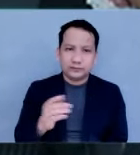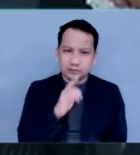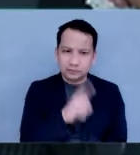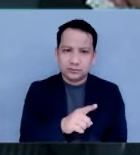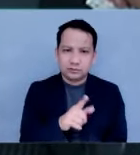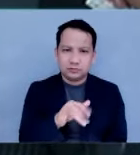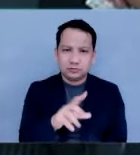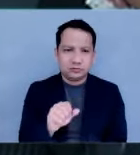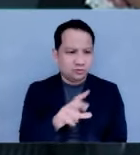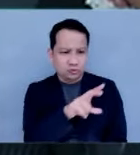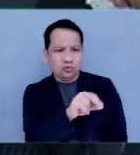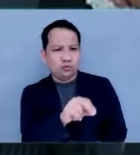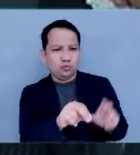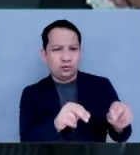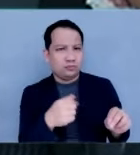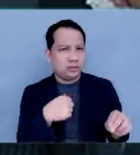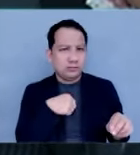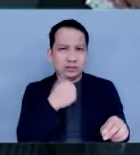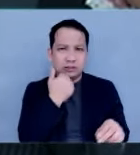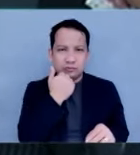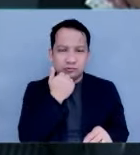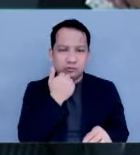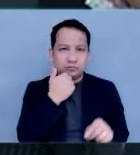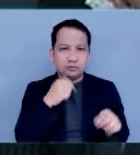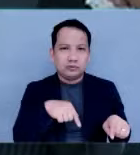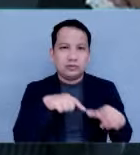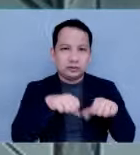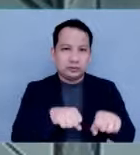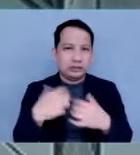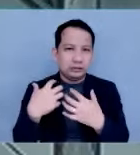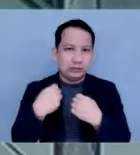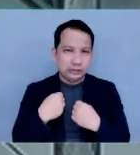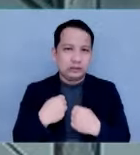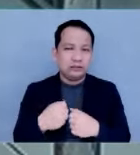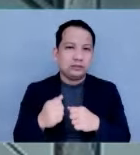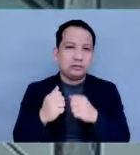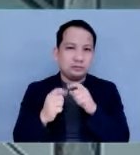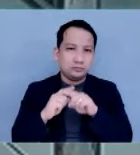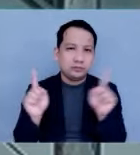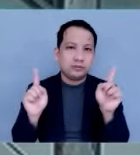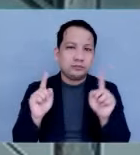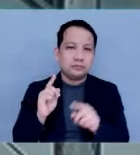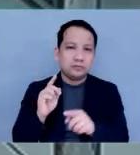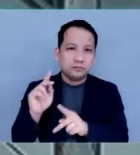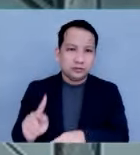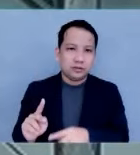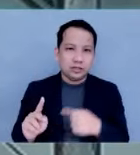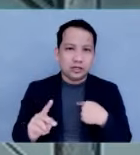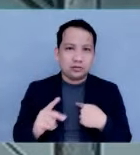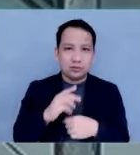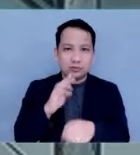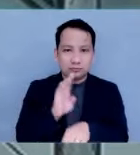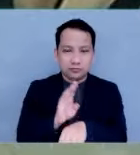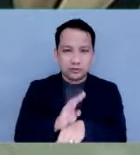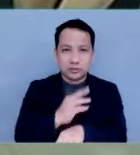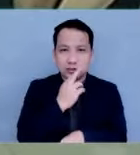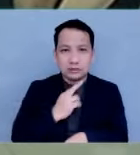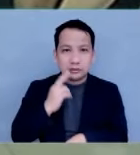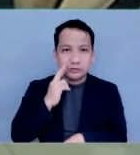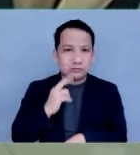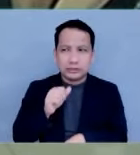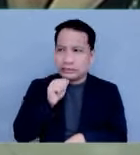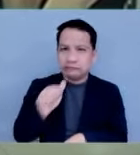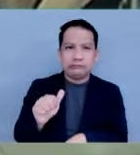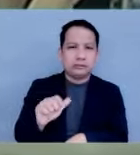ang mga akusasyon. Maliraw ang mga otoridad ng inarestong tao. Giit niya, restaurant ang kanyang business at hindi Pogo. Kaya